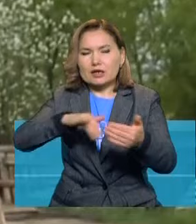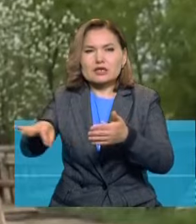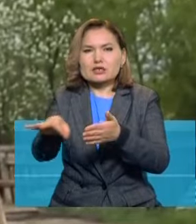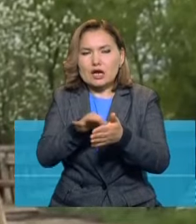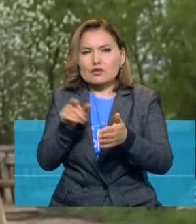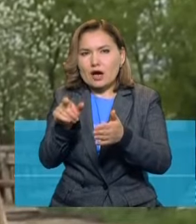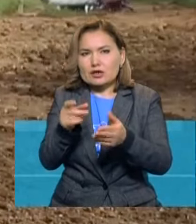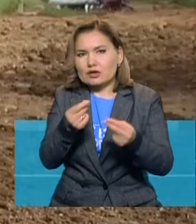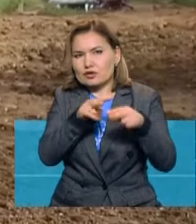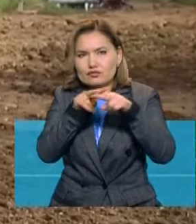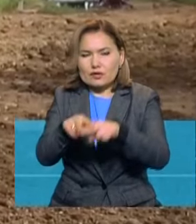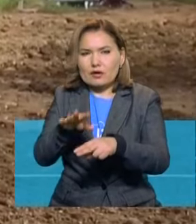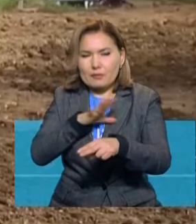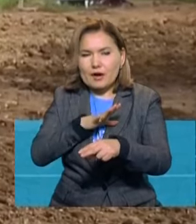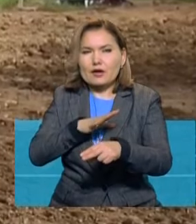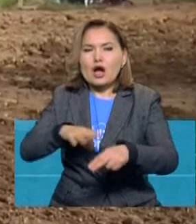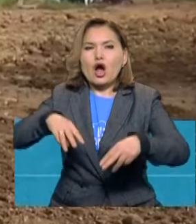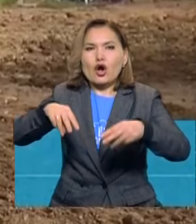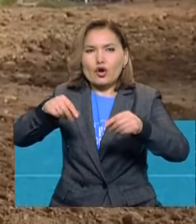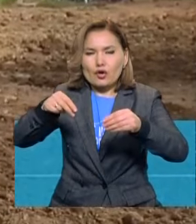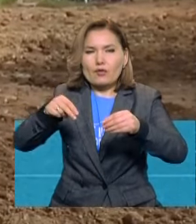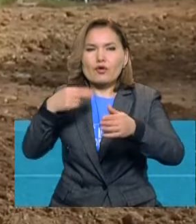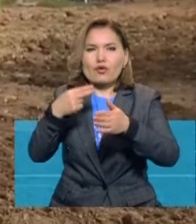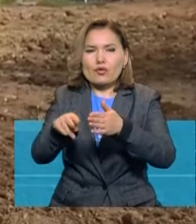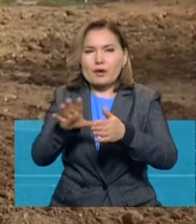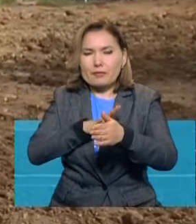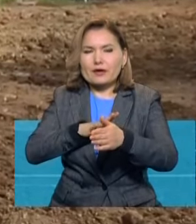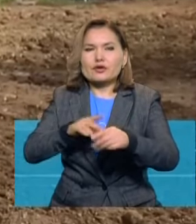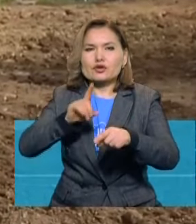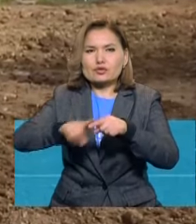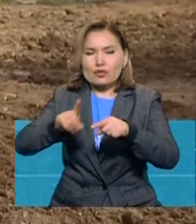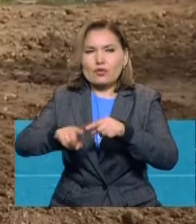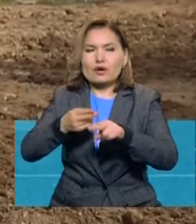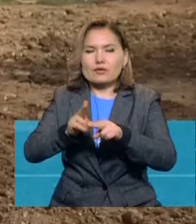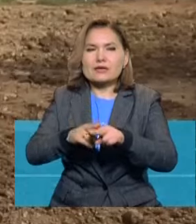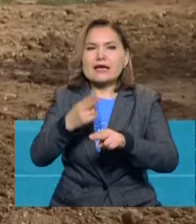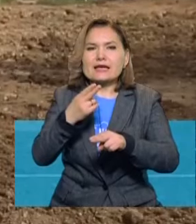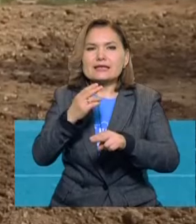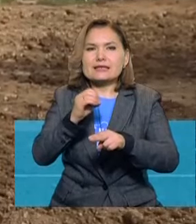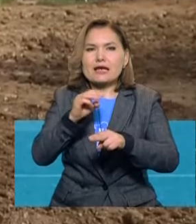сатып алдым, пока енді жаңағы цемент нелерді әкелуге қорқытын, жаңбыр қайта еді, жаңбыр жауып, кешеді жаңбыр жауып.